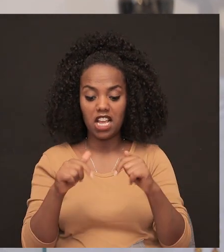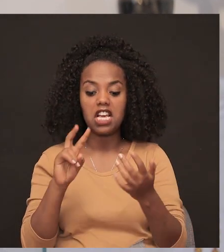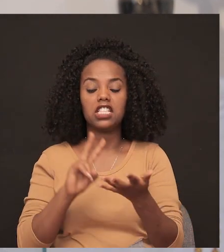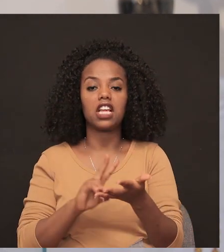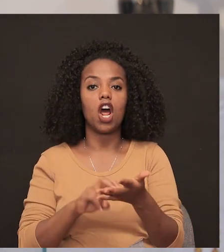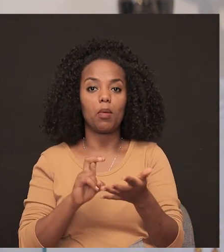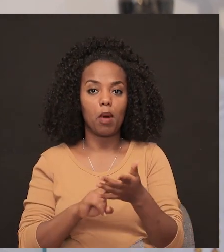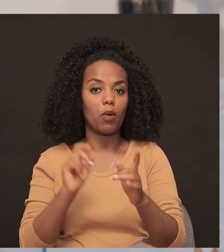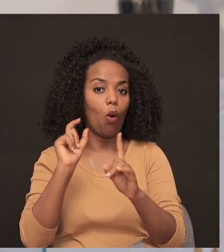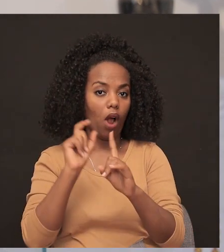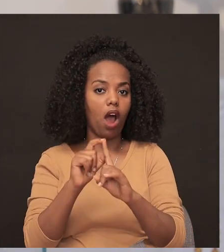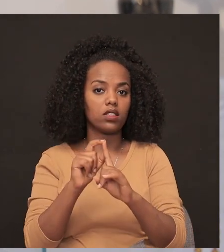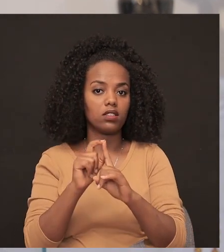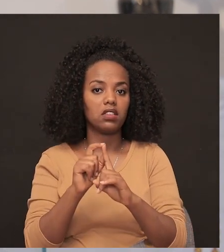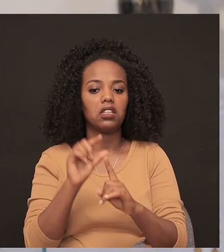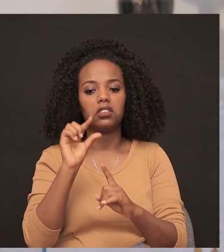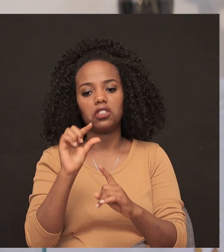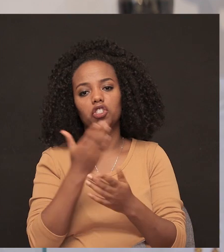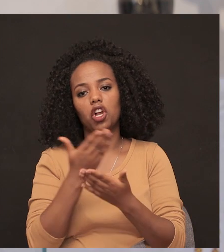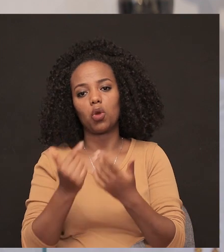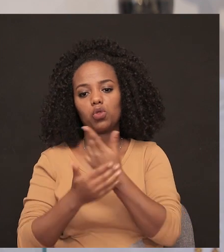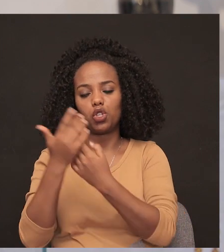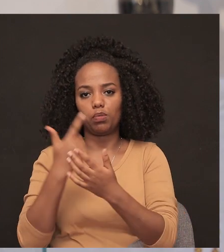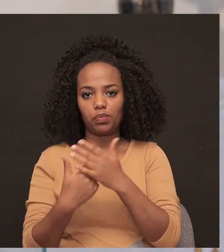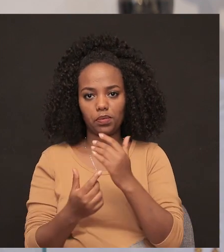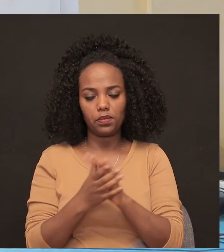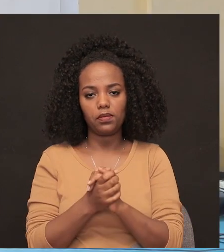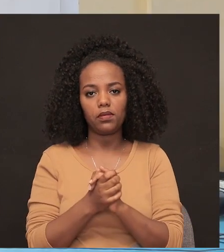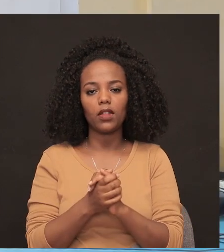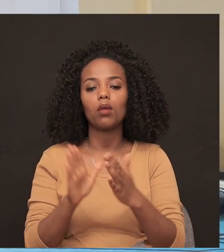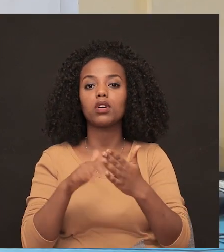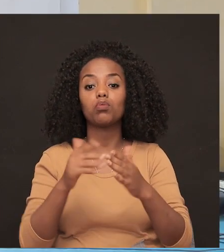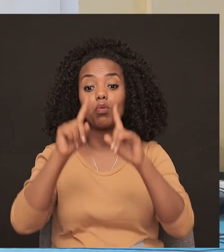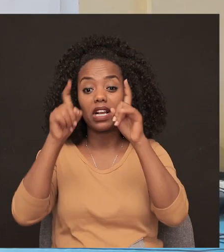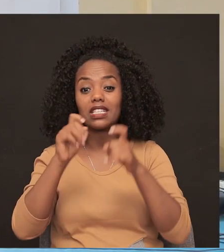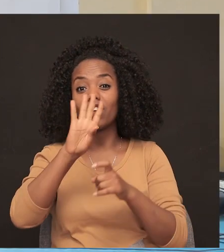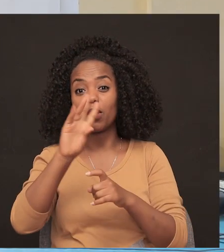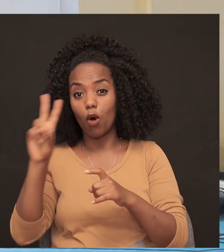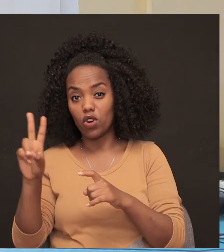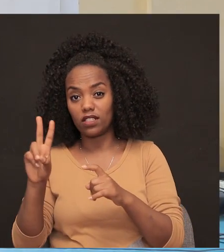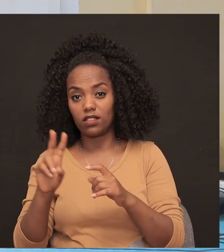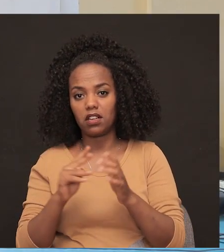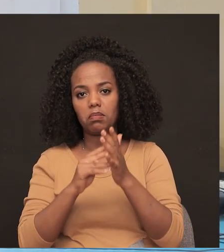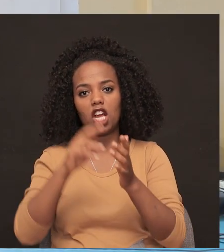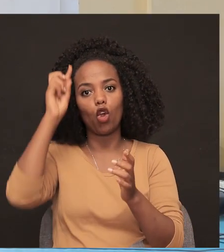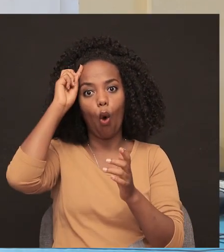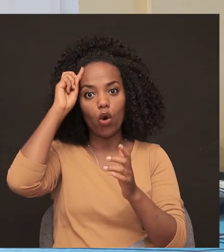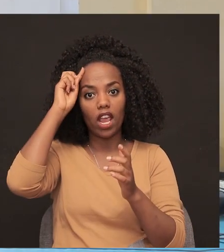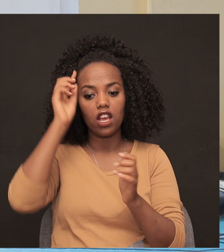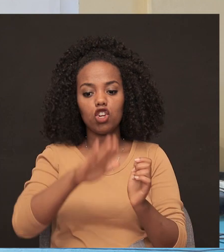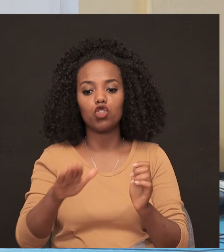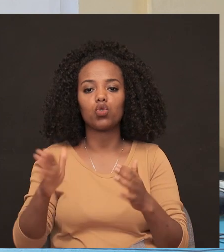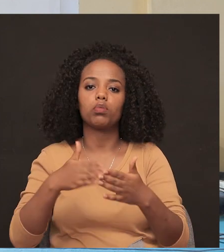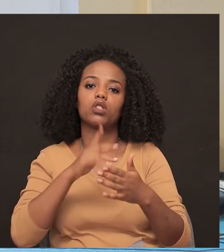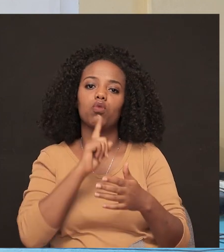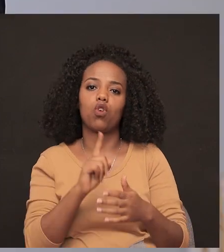ስላነበብነው ቃል ጥቂት ነገሮችን እንነጋገራለን። መዝሙር በቅንፍ 42 ለምሳሌ የቆሬ ልጆች መዝሙር ነው